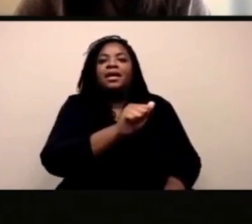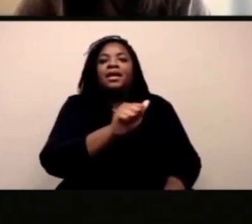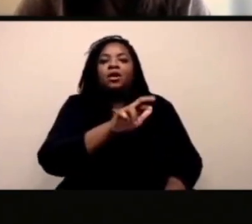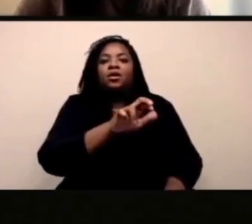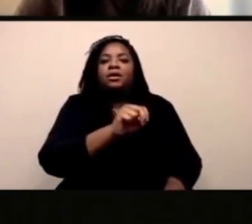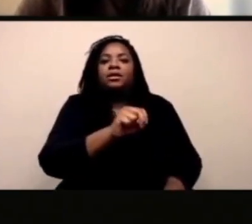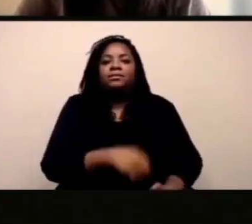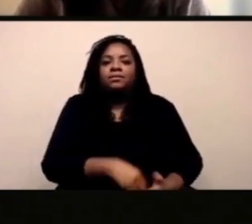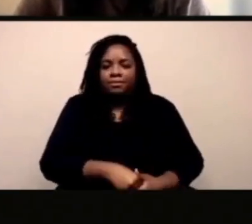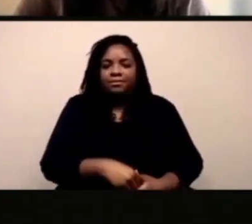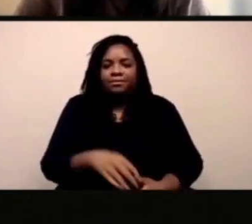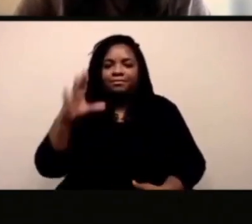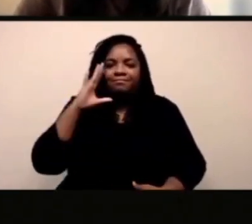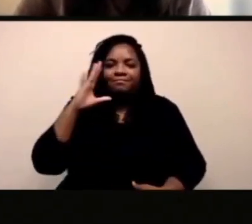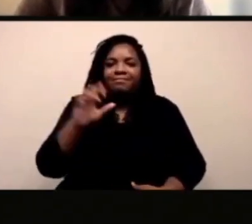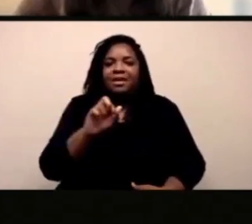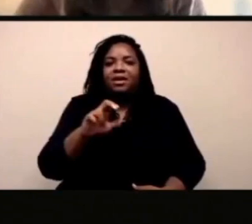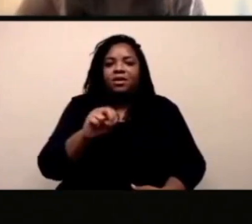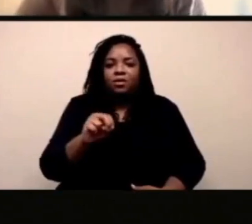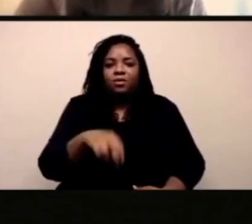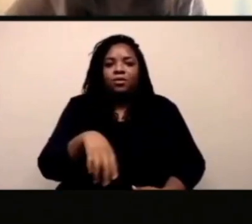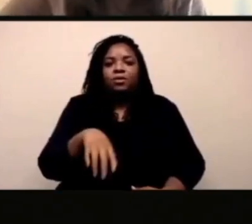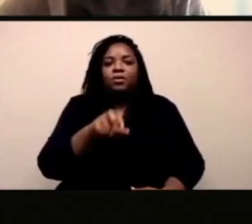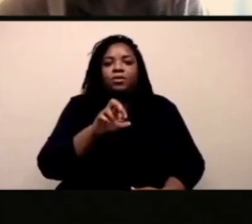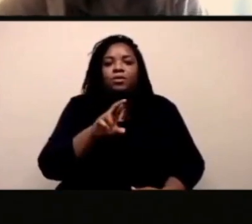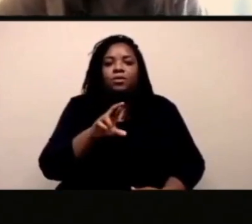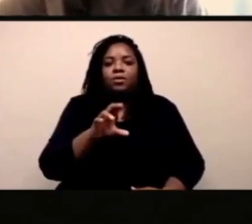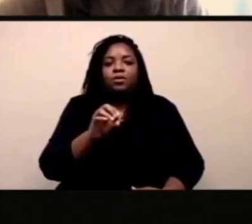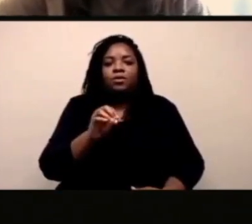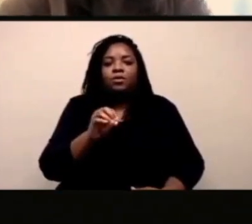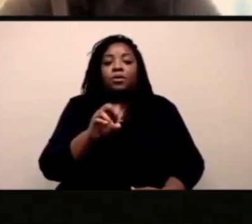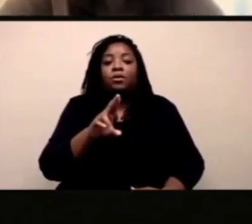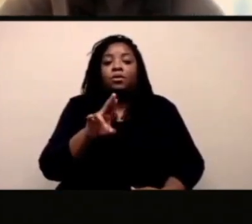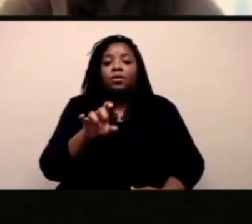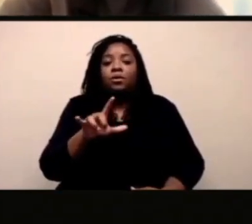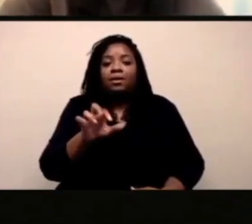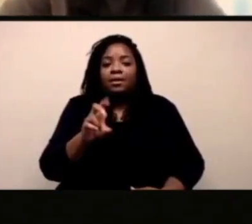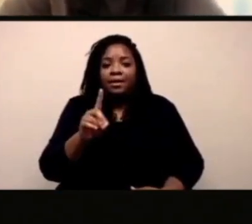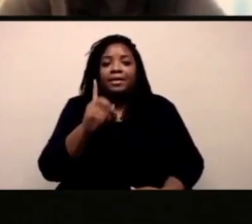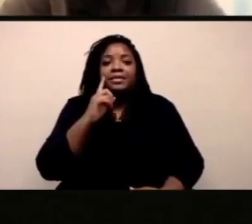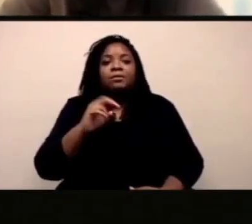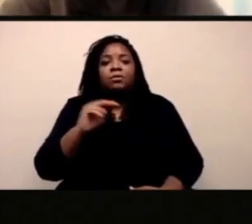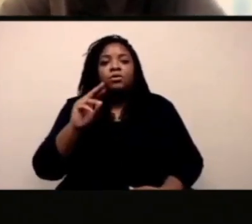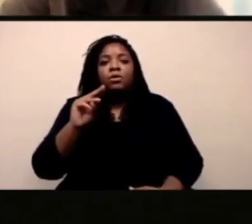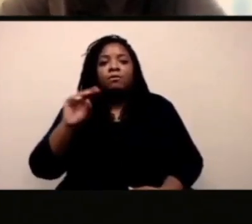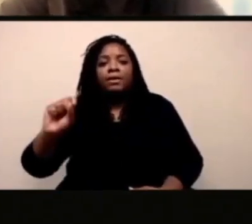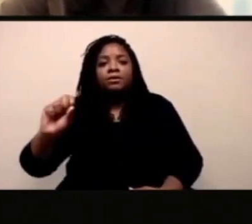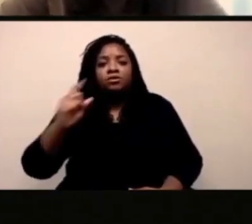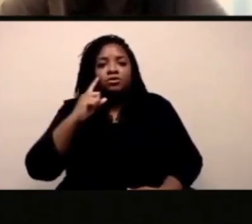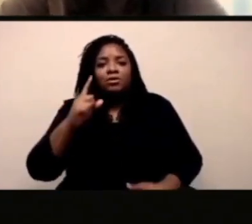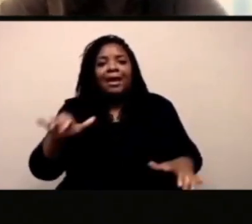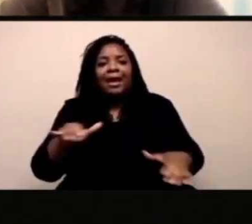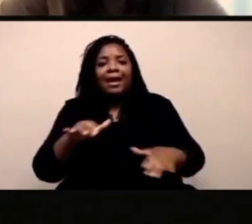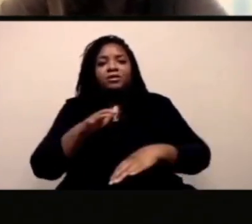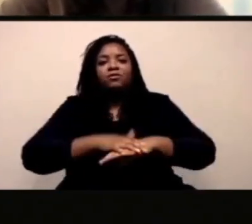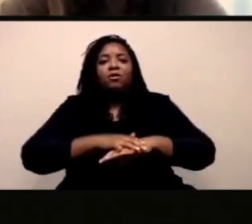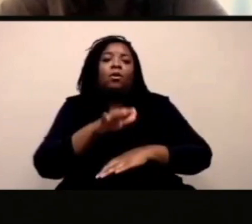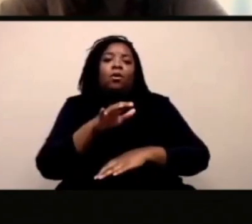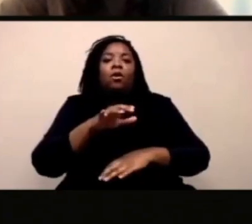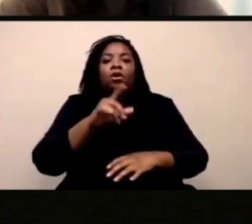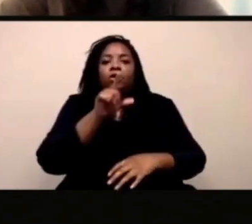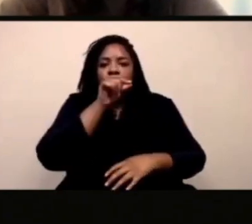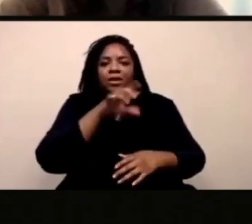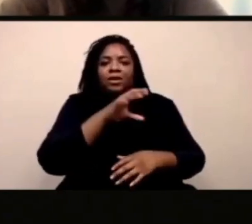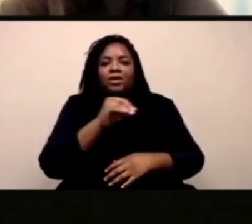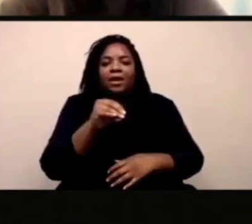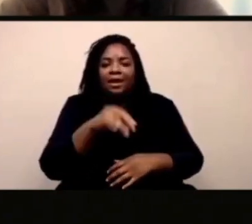ファンデーションであと先生方やとか生徒向けにこのデザインのは徒教授をやってますではどうぞと